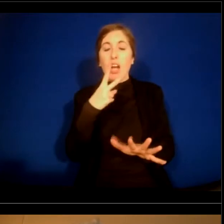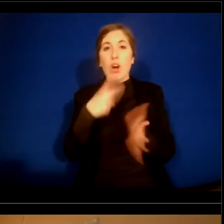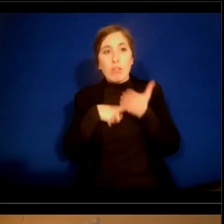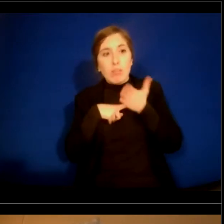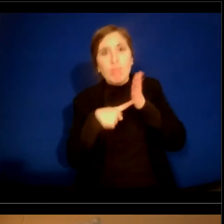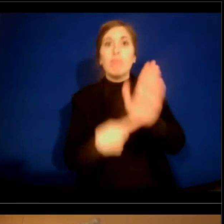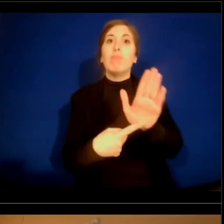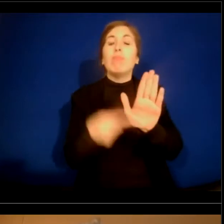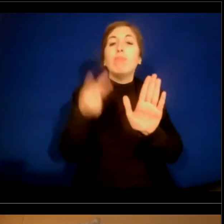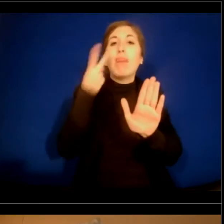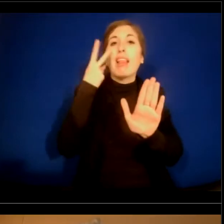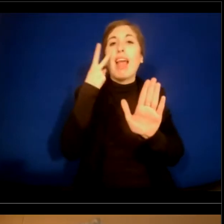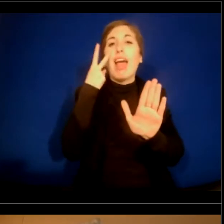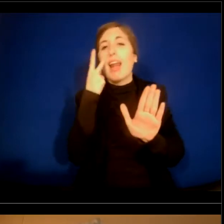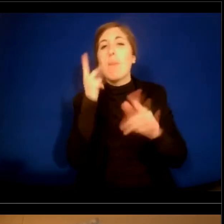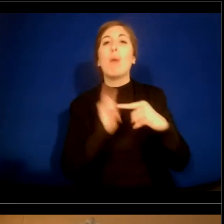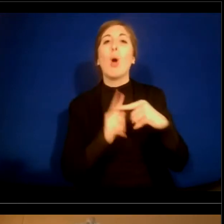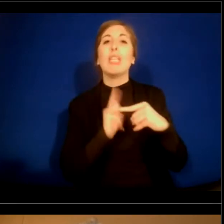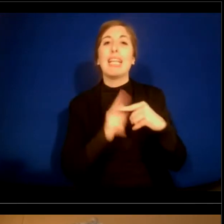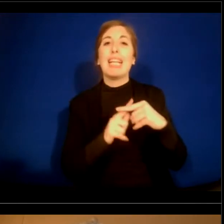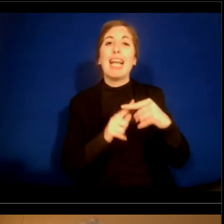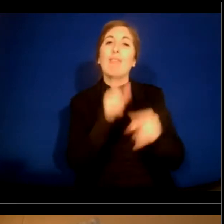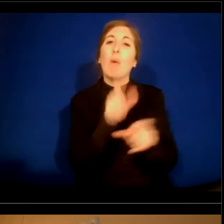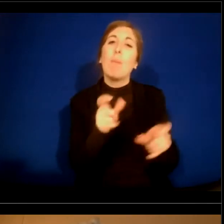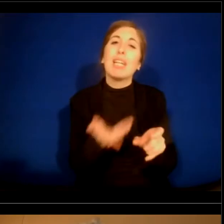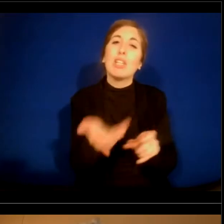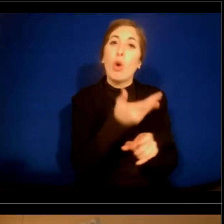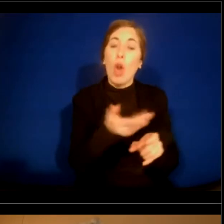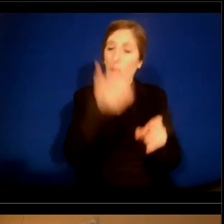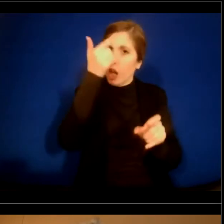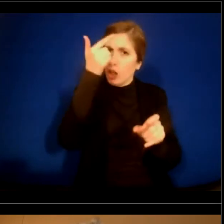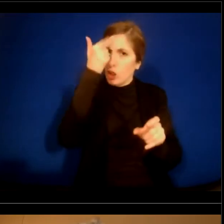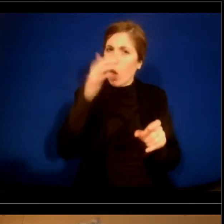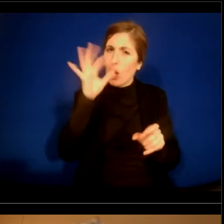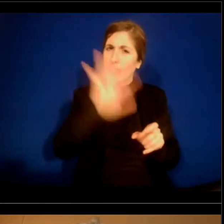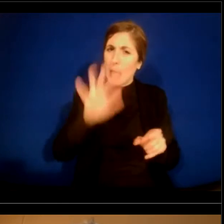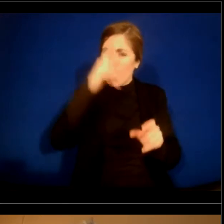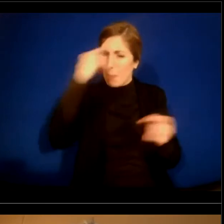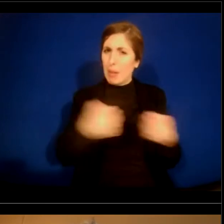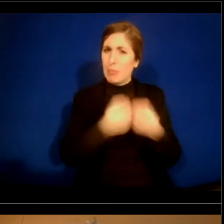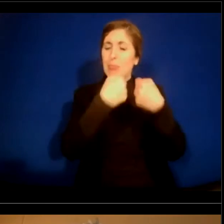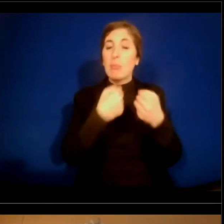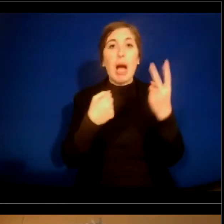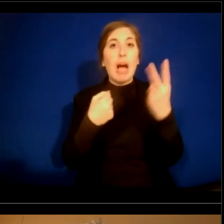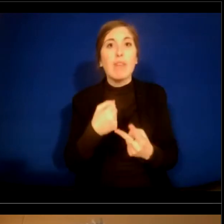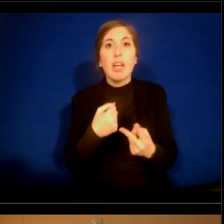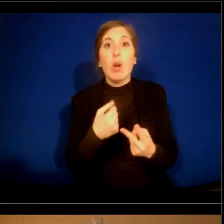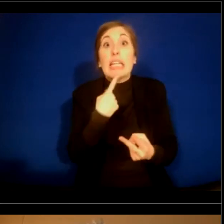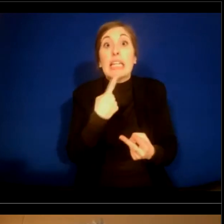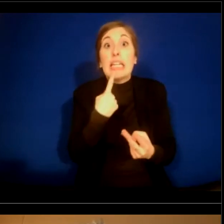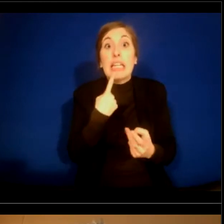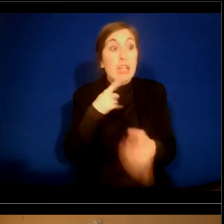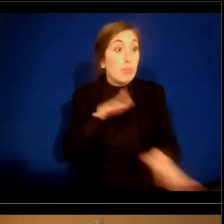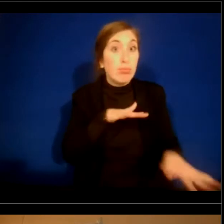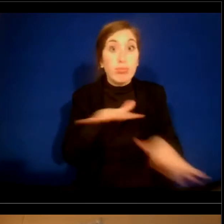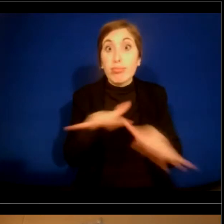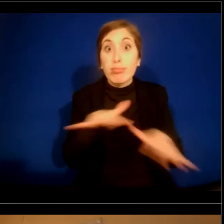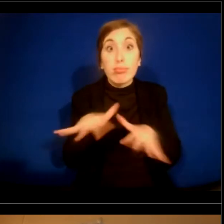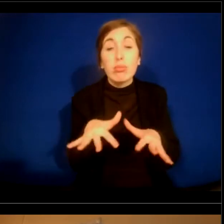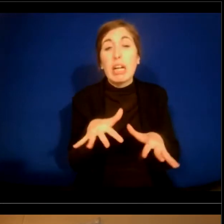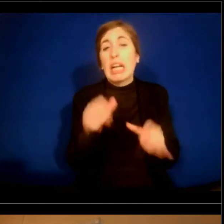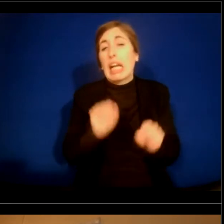così. C'è un po' un'attività di emergenza in cui si deve fare, cioè chi sta agendo sta facendo il massimo possibile,